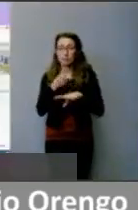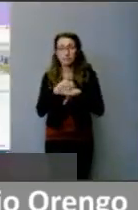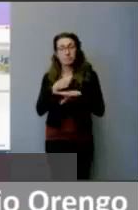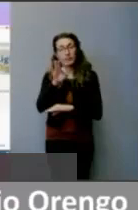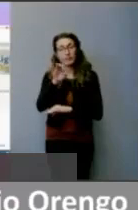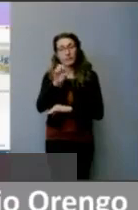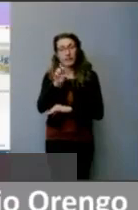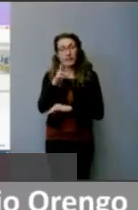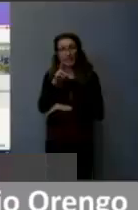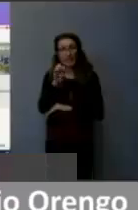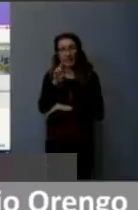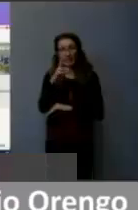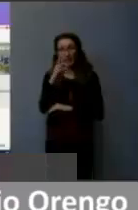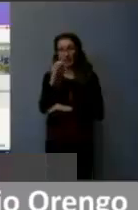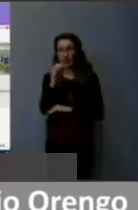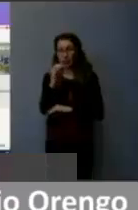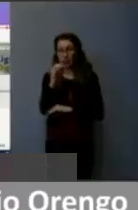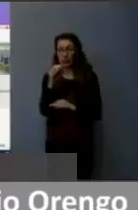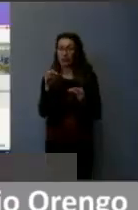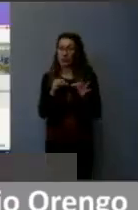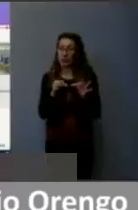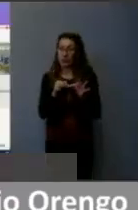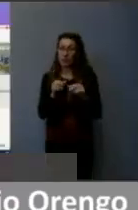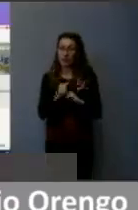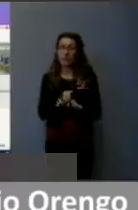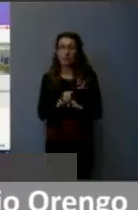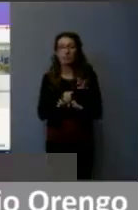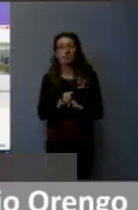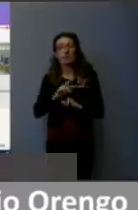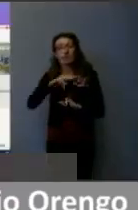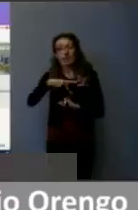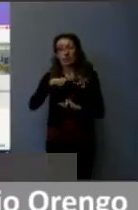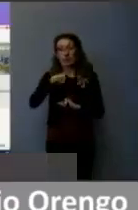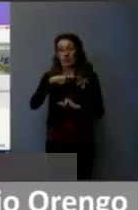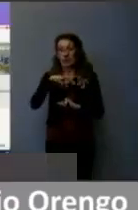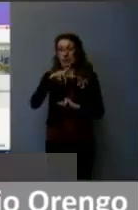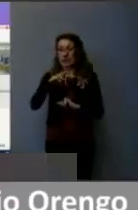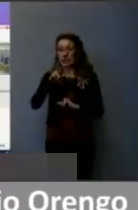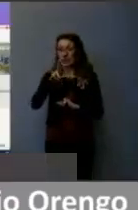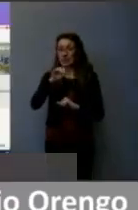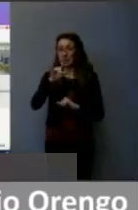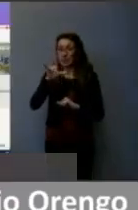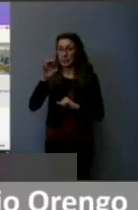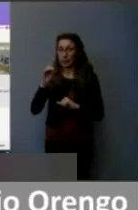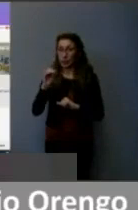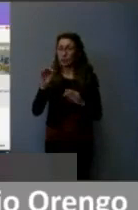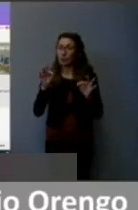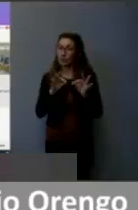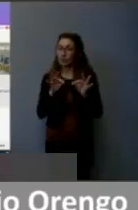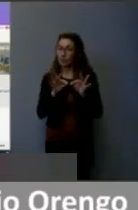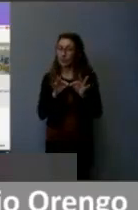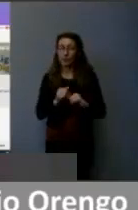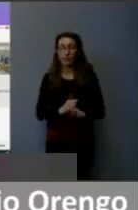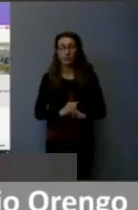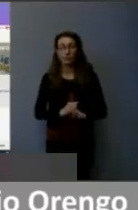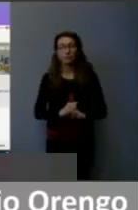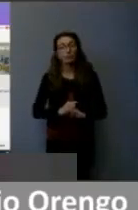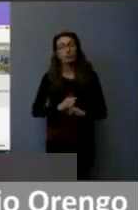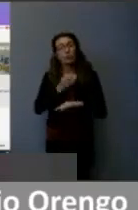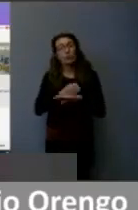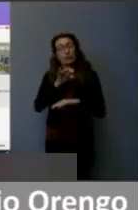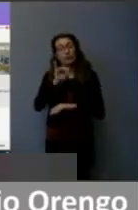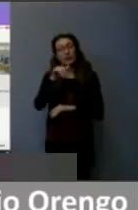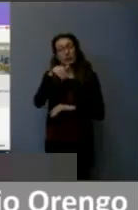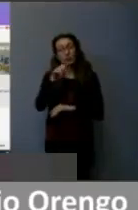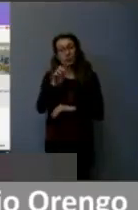Ferraro. Favorevole. Vicepresidente Grillo. Favorevole. Consigliere